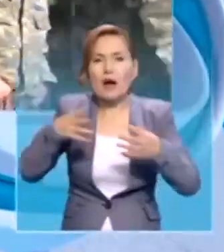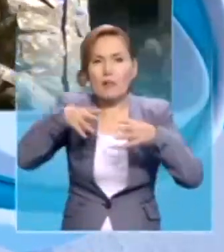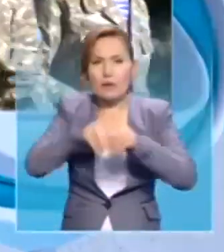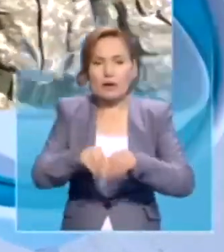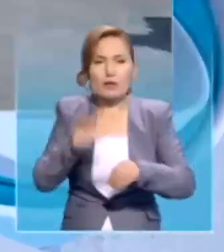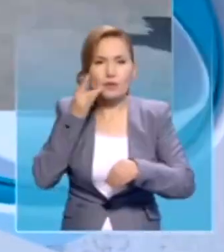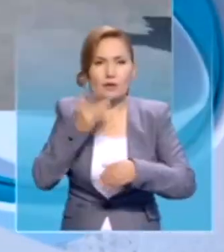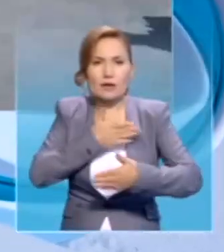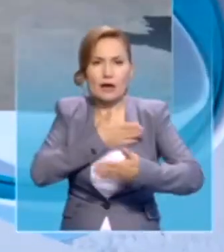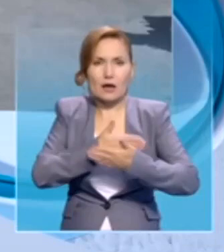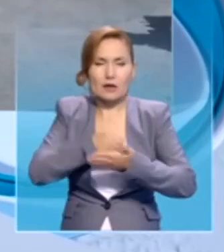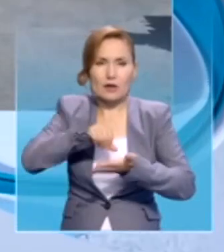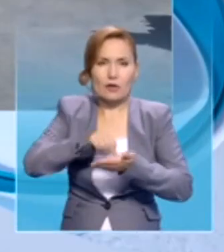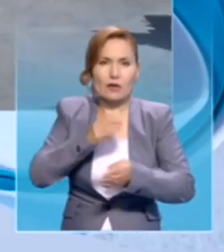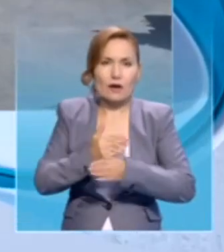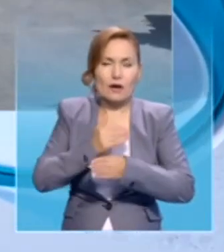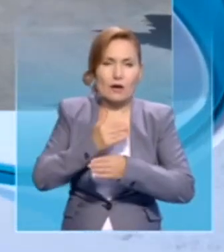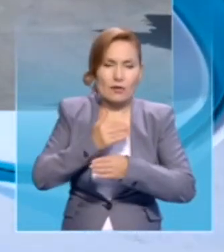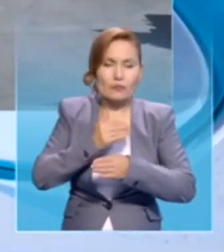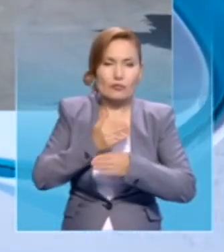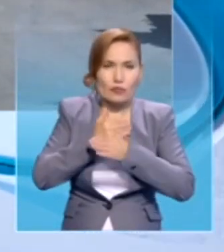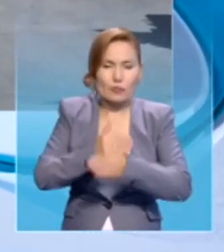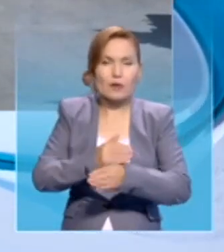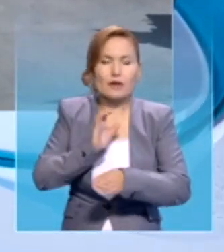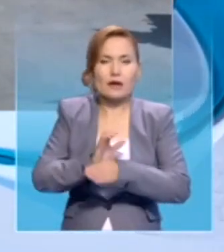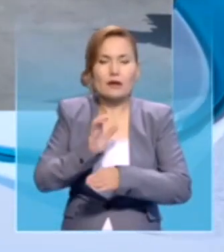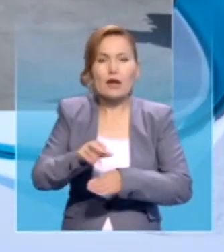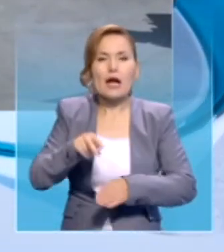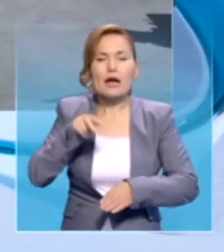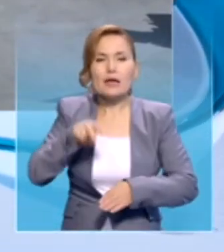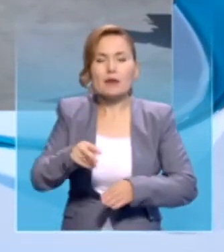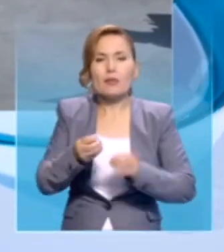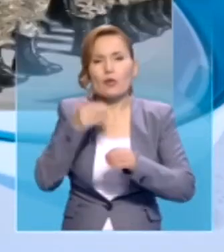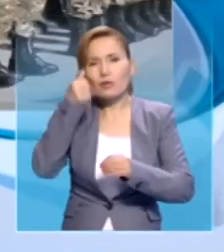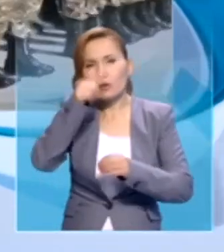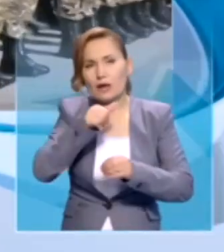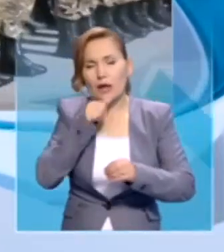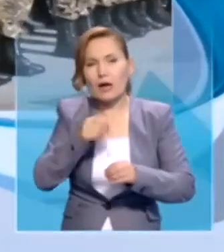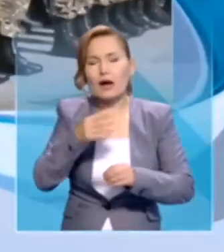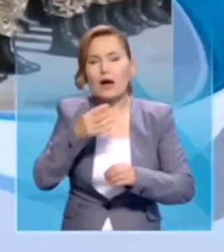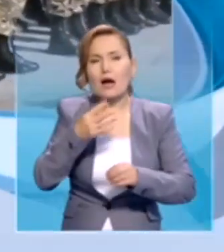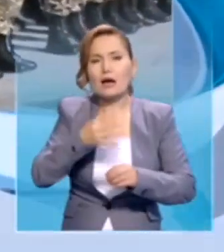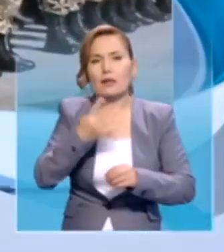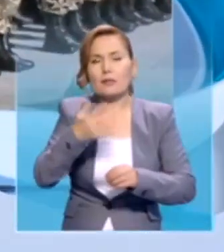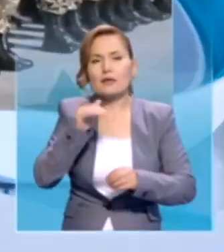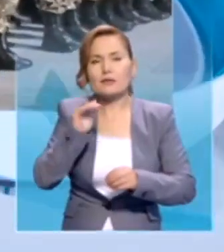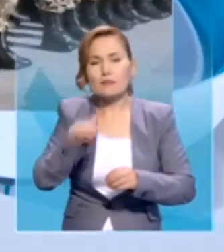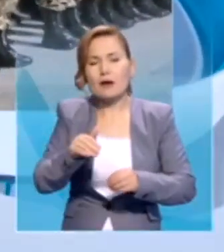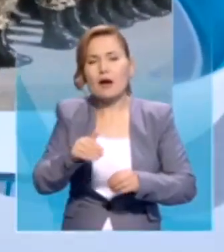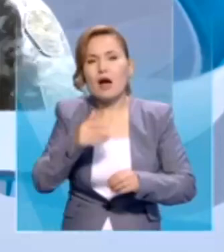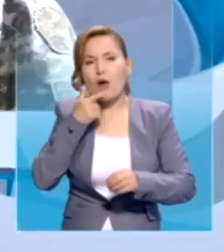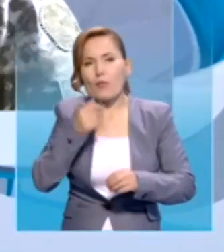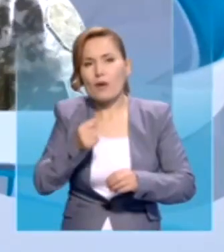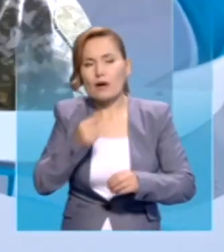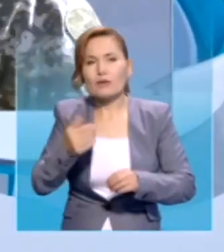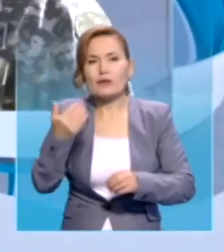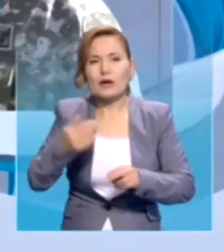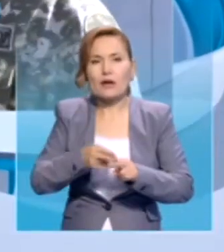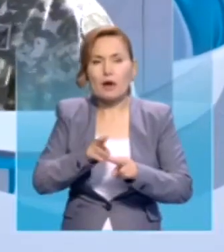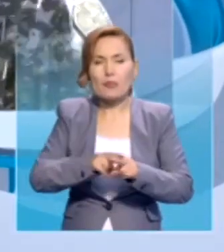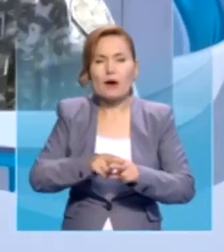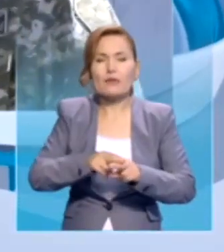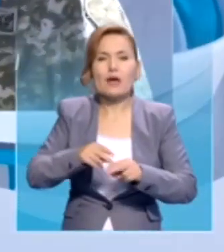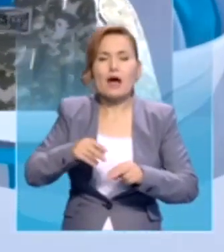дейінде жіберілген. Мысалы, 2014 жылдан бастап 45 офицер Батыс Сахарада, Кот-д'Ивуарда, Ливандағы миссияға әскери байқаушы